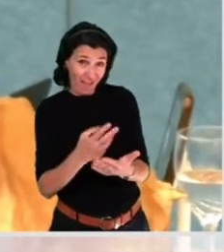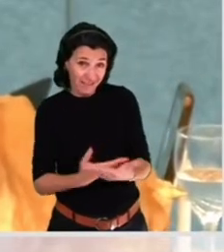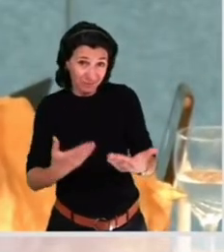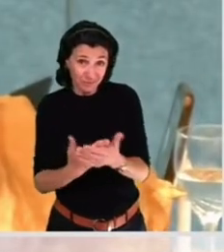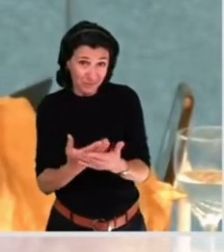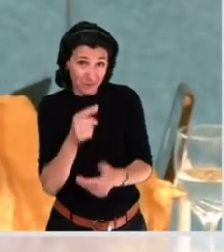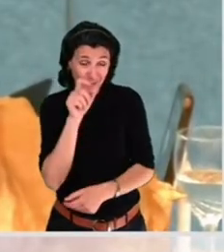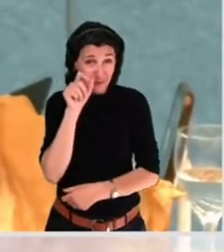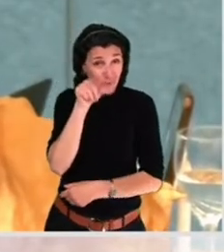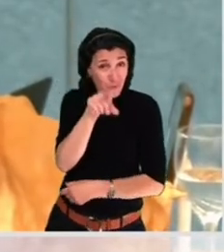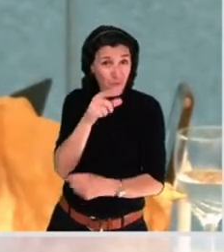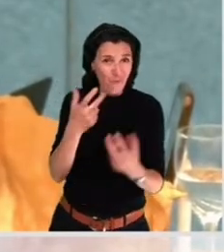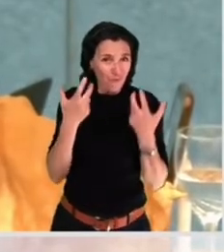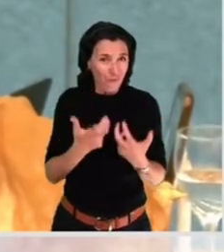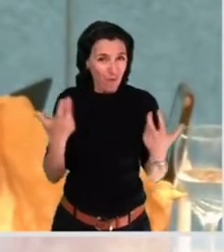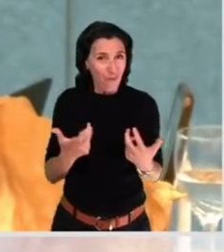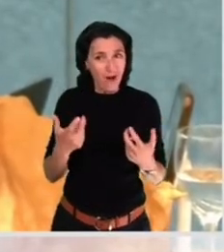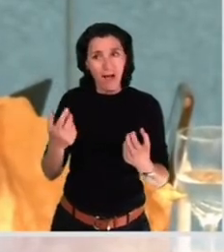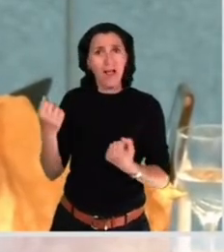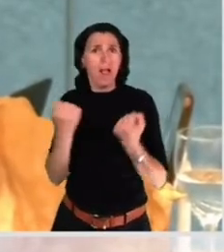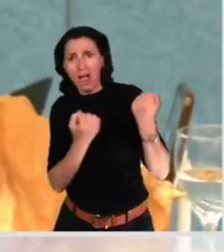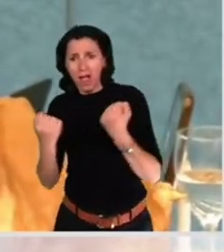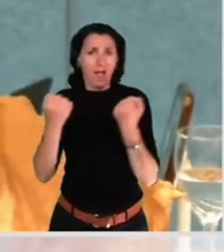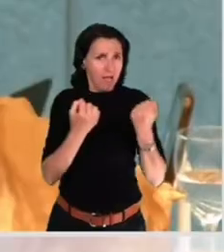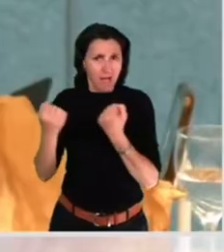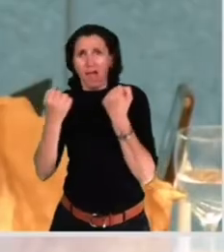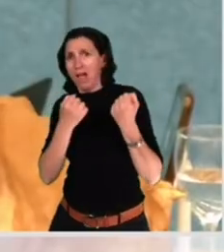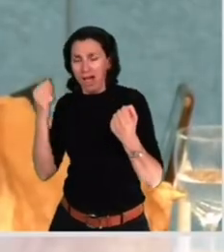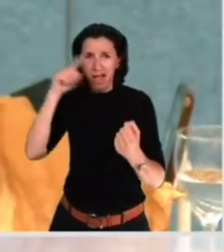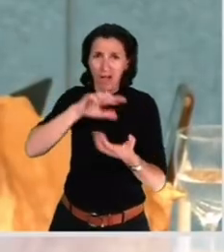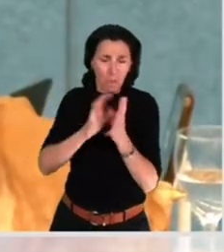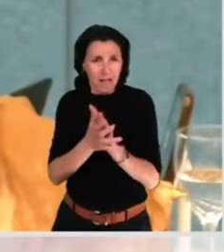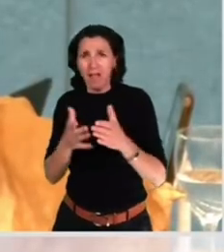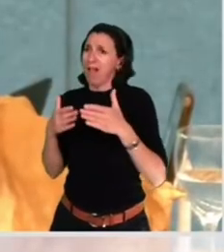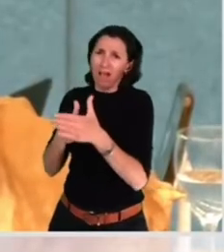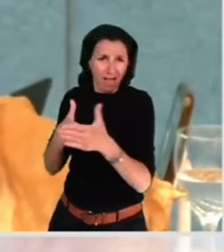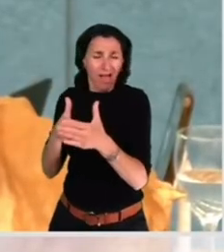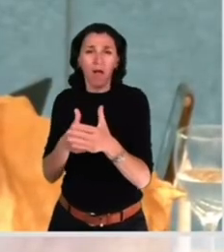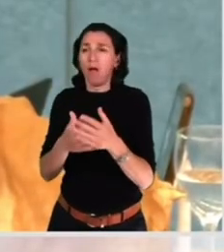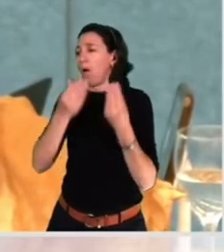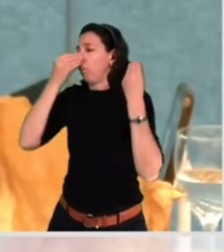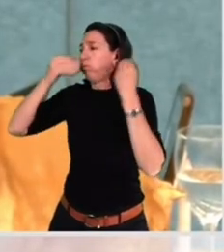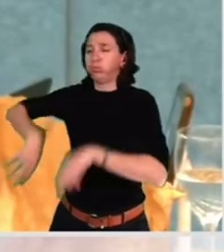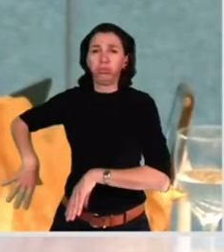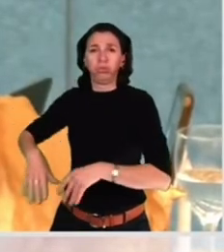tellement difficile à Grenoble qu'ils n'aient d'autre choix que d'abandonner leur voiture ou de quitter la ville.